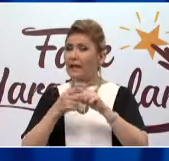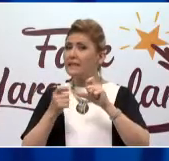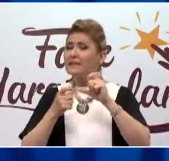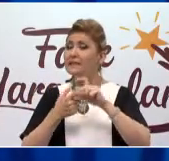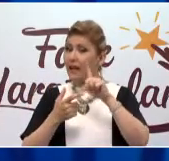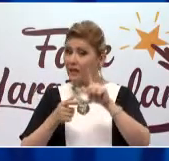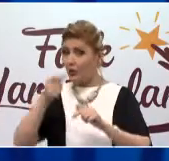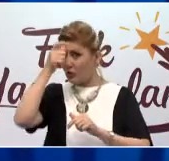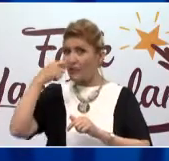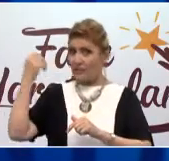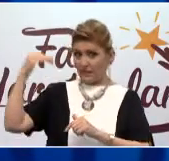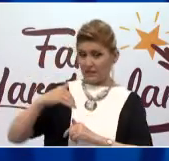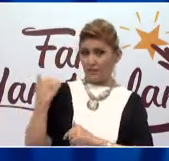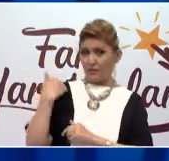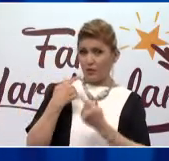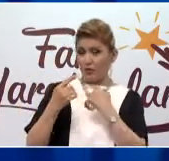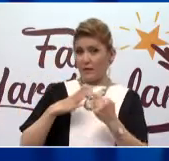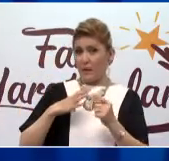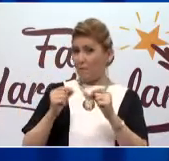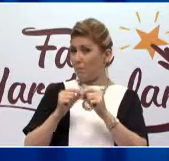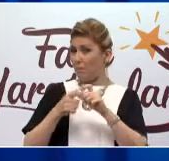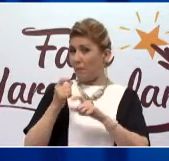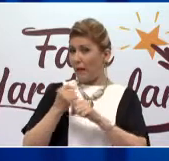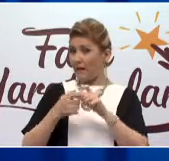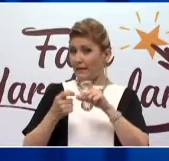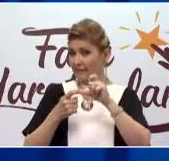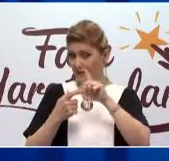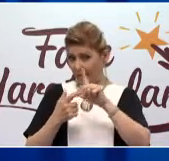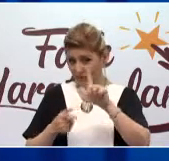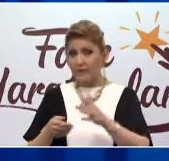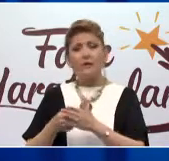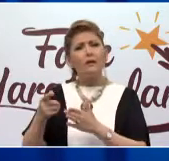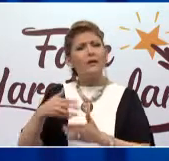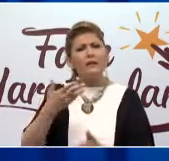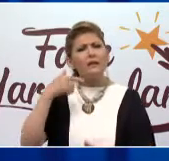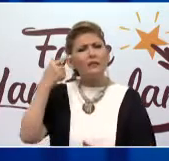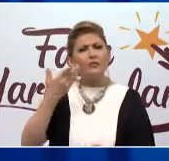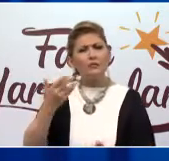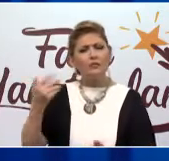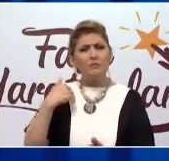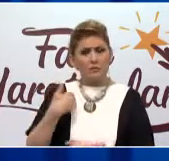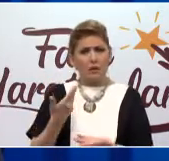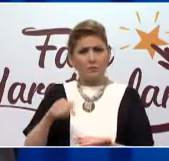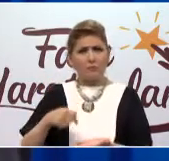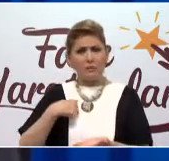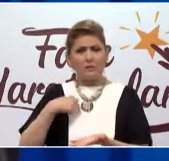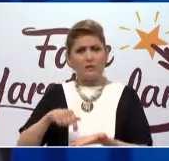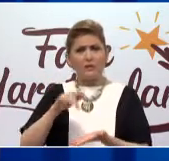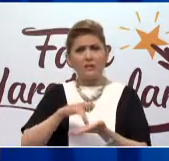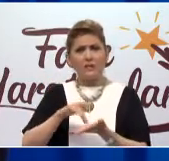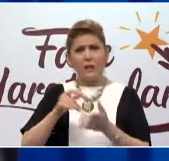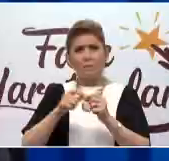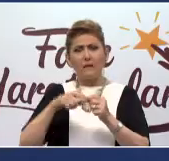yapmak için geldiler. Benle de görüşmek istediler. İşte belgesel yapan birkaç kişi var zaten. Ne düşünüyorsunuz diye. Dedim ki adamlara biz ceza olarak belgesel